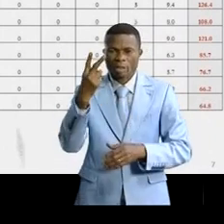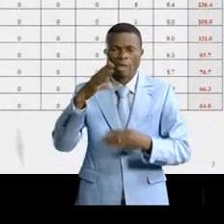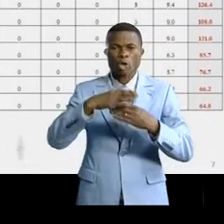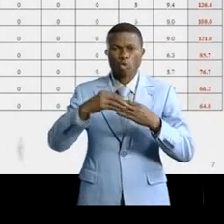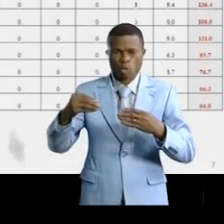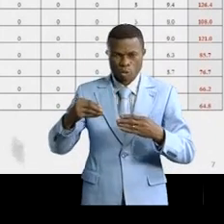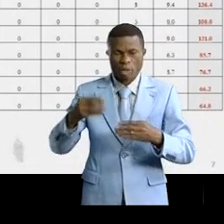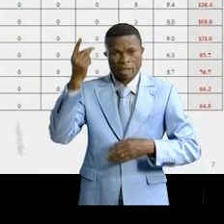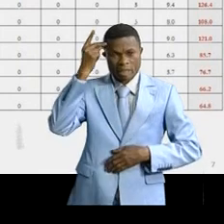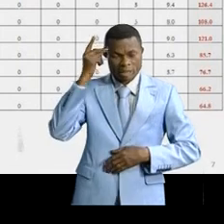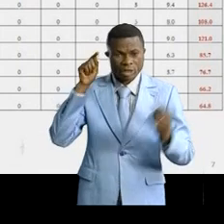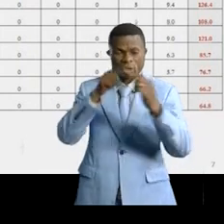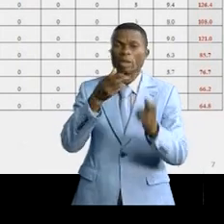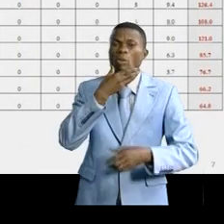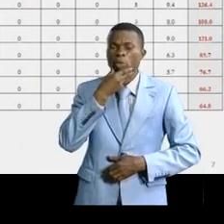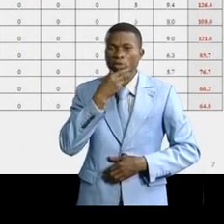188,2 $ et Kinshasa-Mbujimayi,